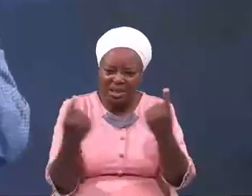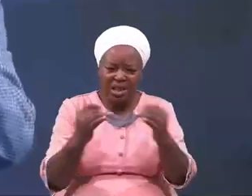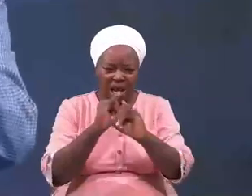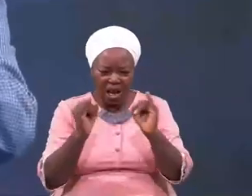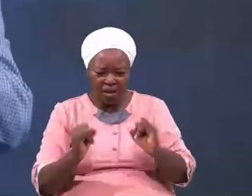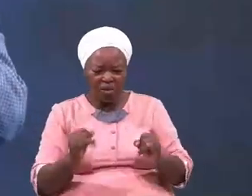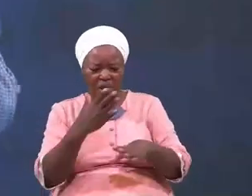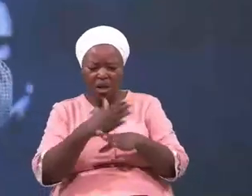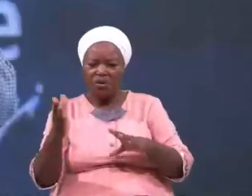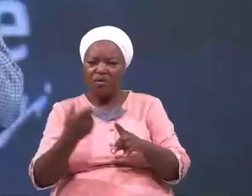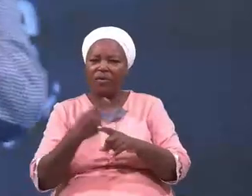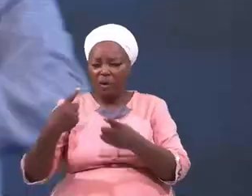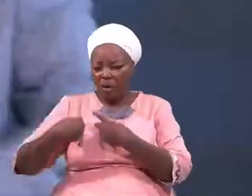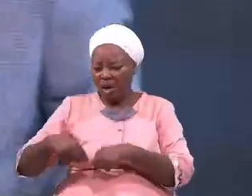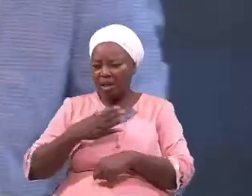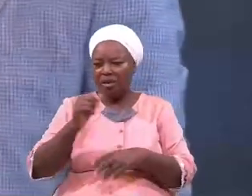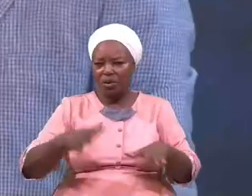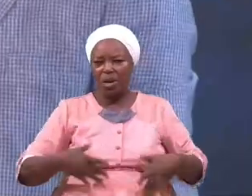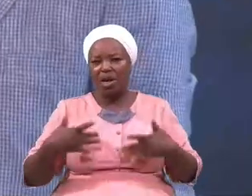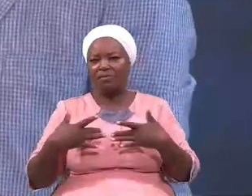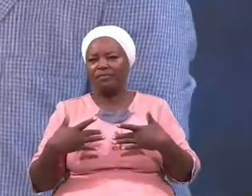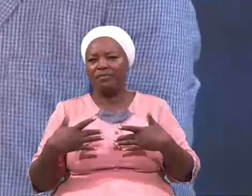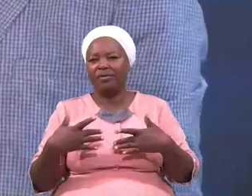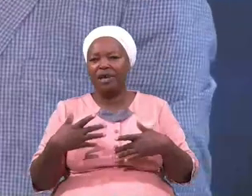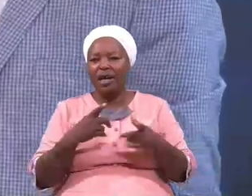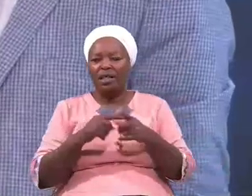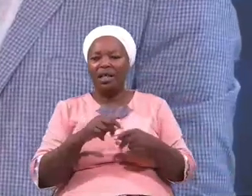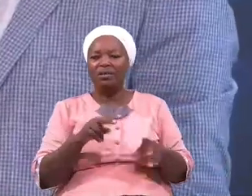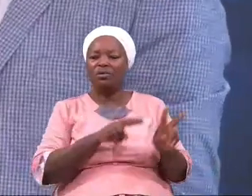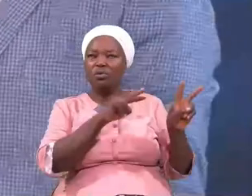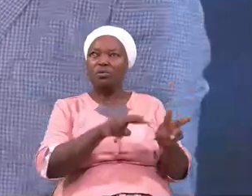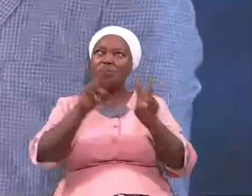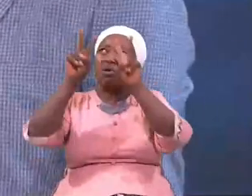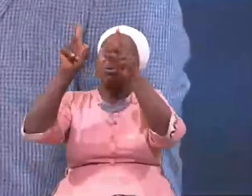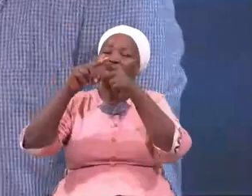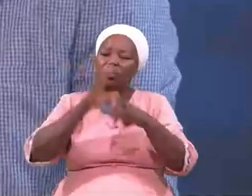Vous ôtez tout le vin de votre cœur, de votre vie.